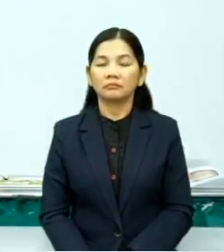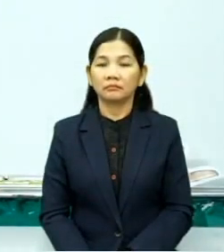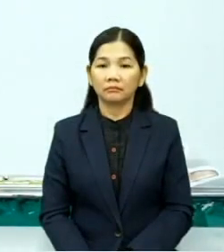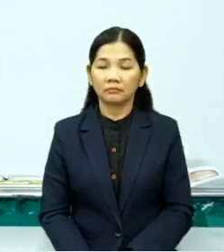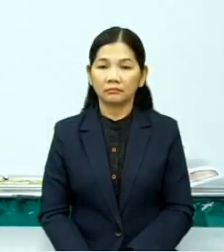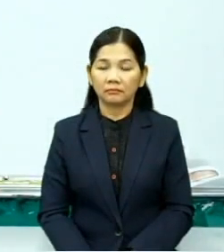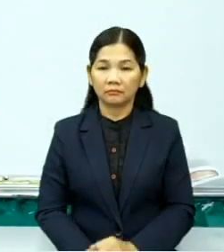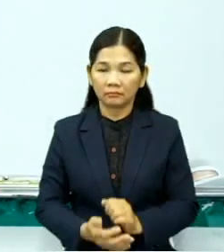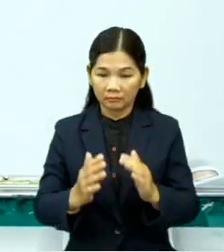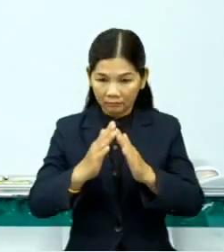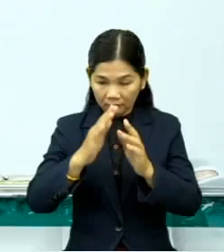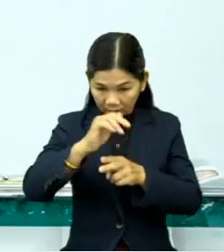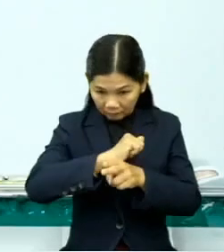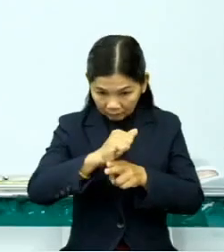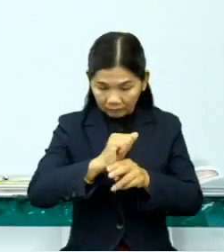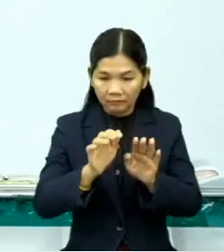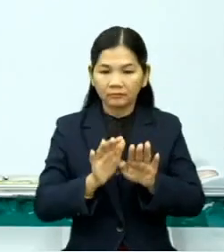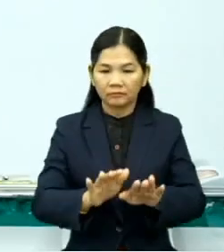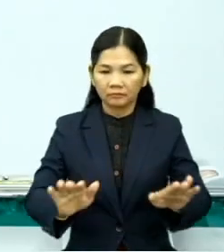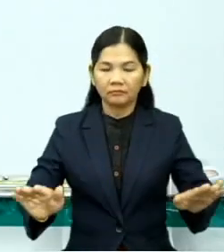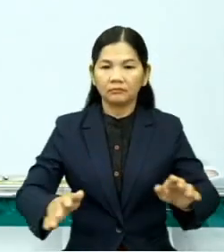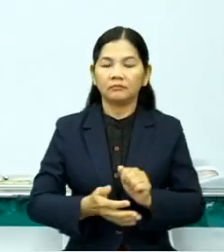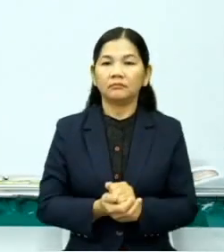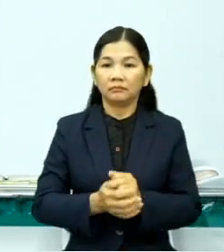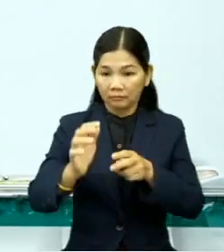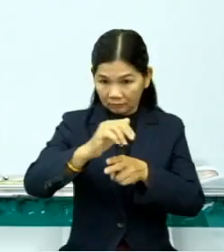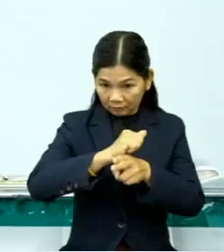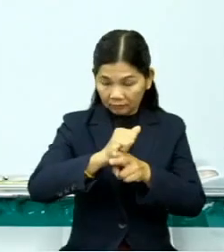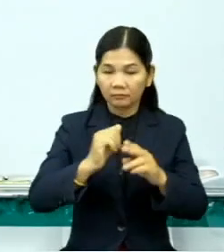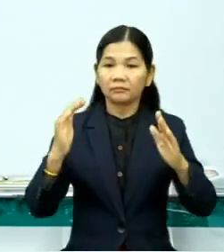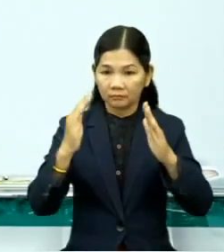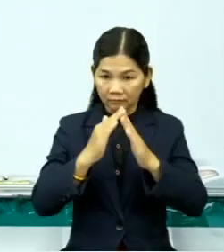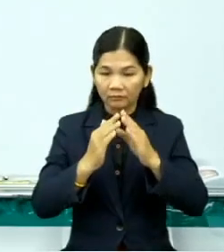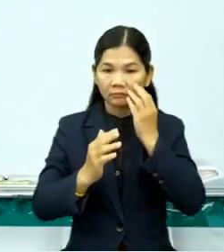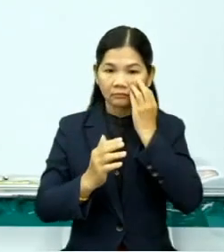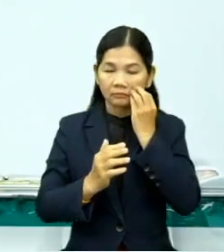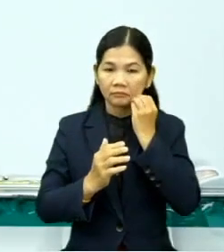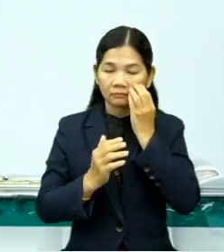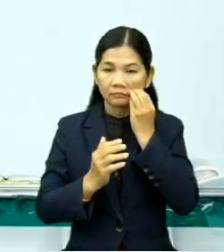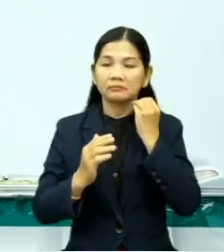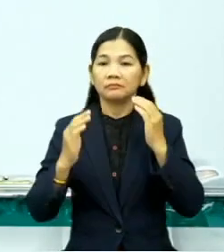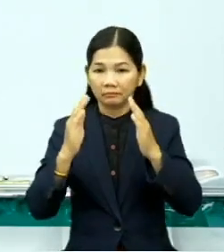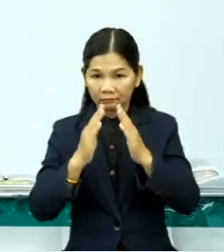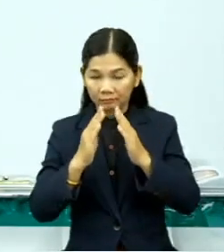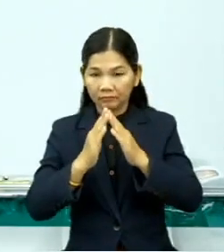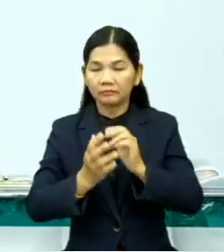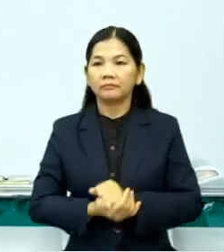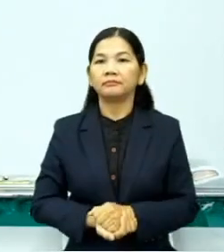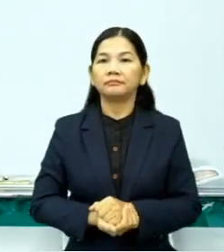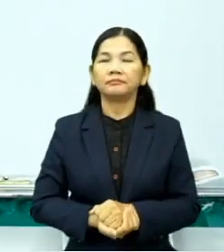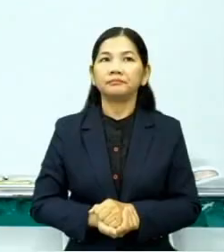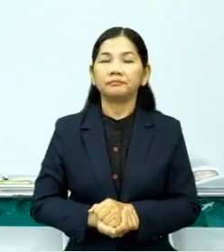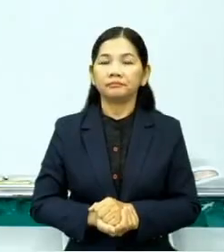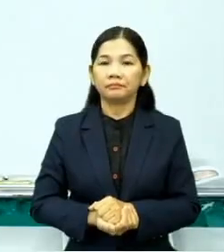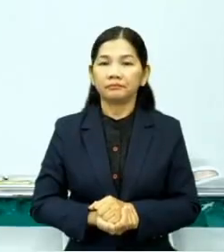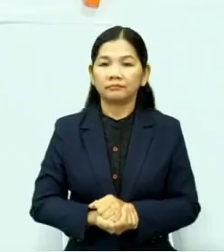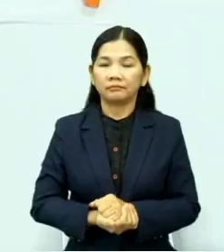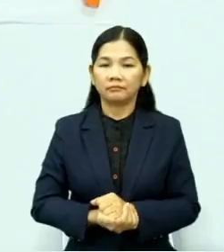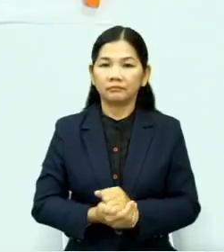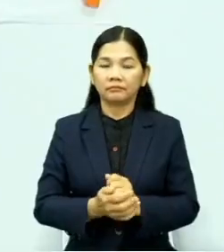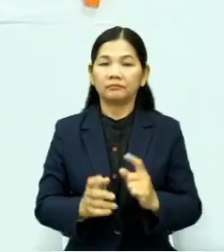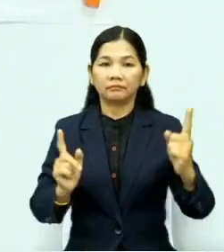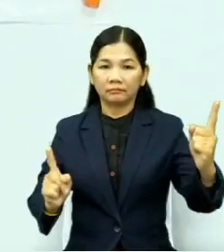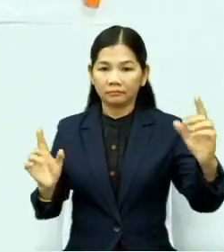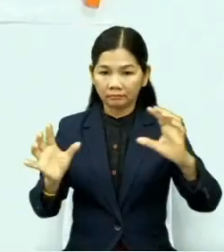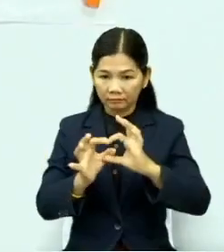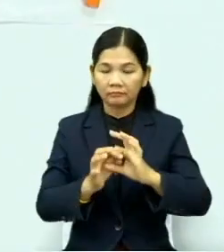chà lấy cứ chơi cạch cáp té, xem rập bài con thằng ác này ăn ở vườn nấp té, nó còn nói chẳng cạch cáp té, chà chốt cụp con